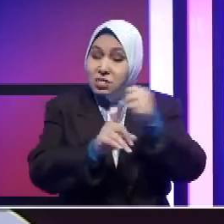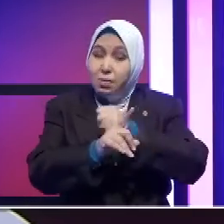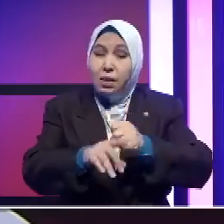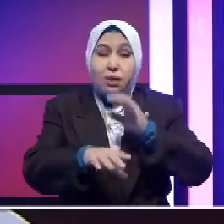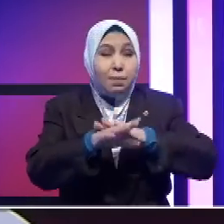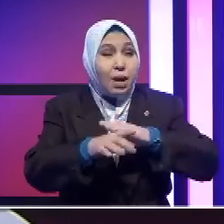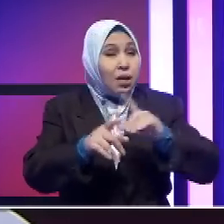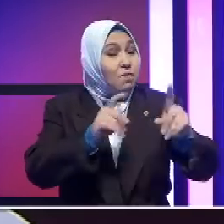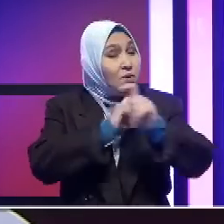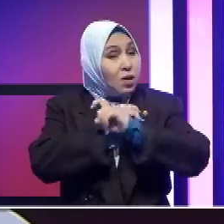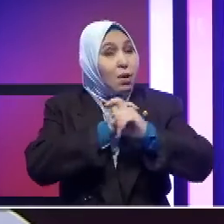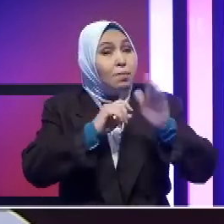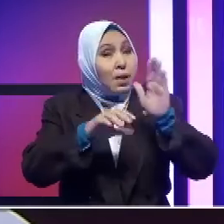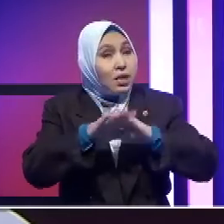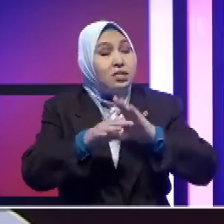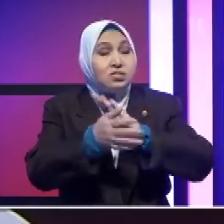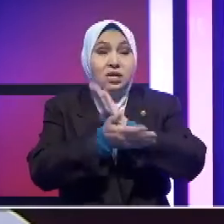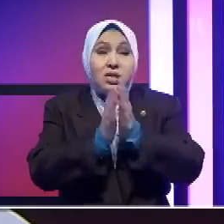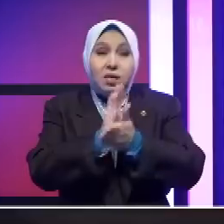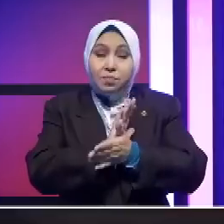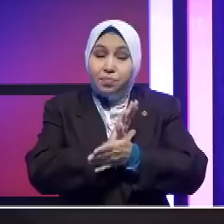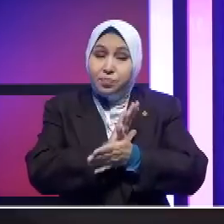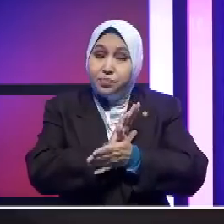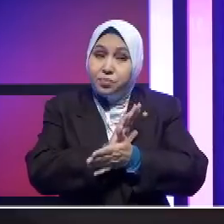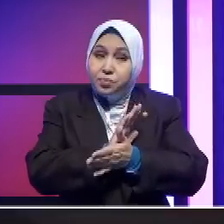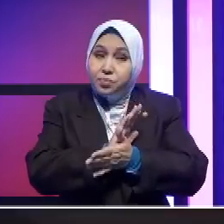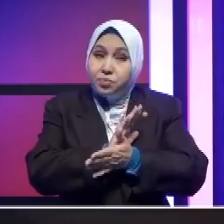Firaun, tapi dia apa istilahnya, dia